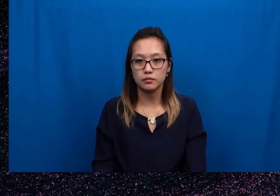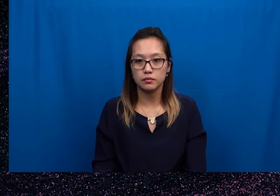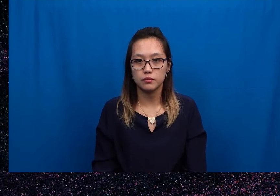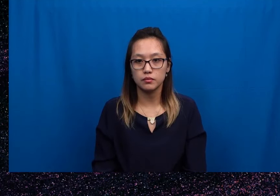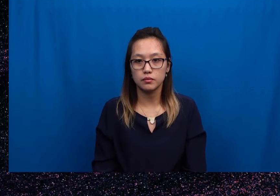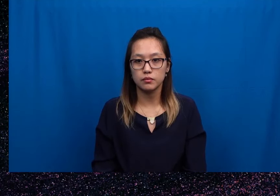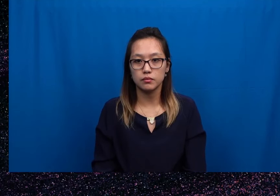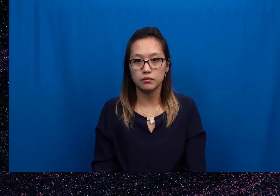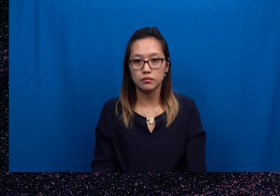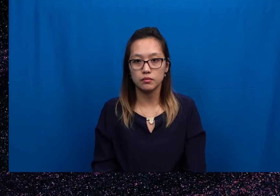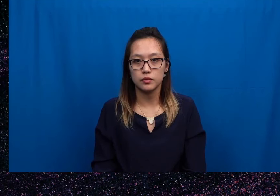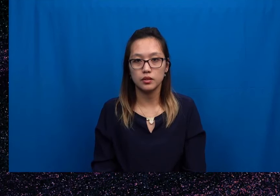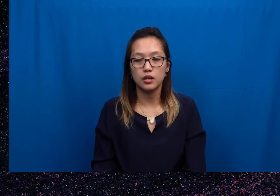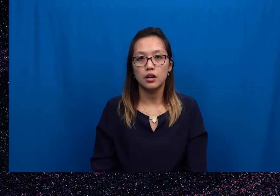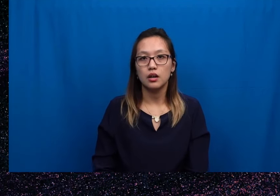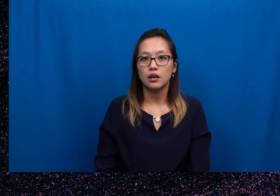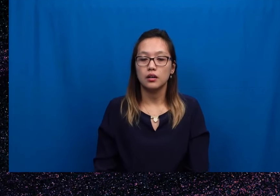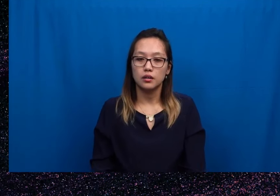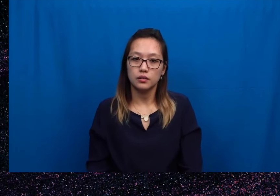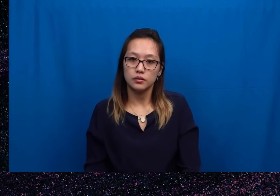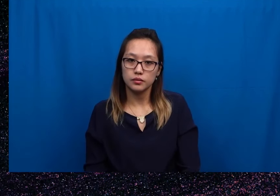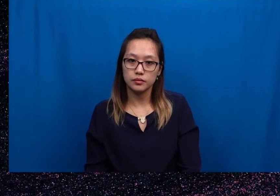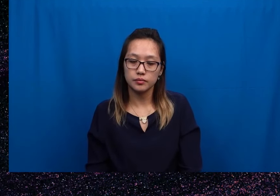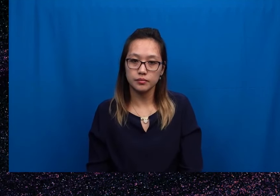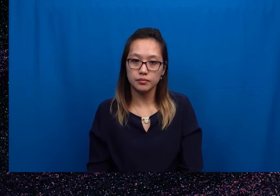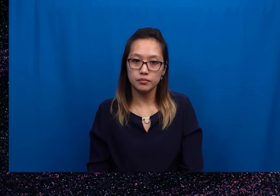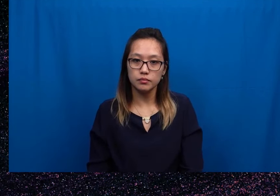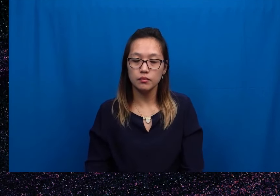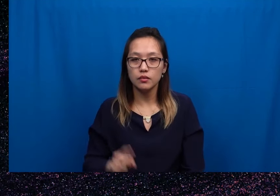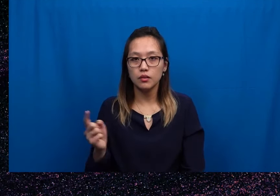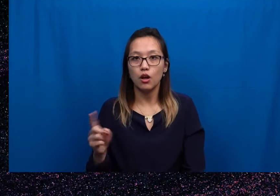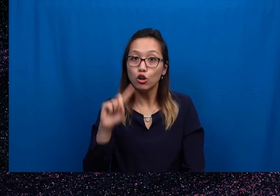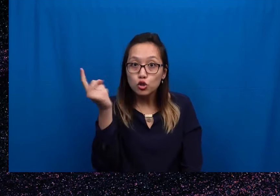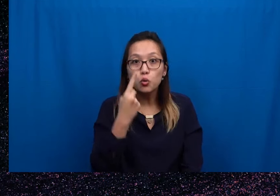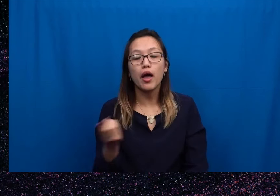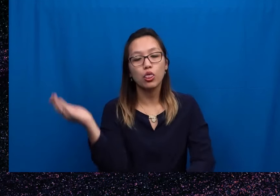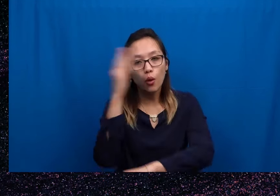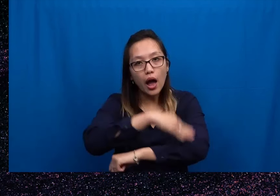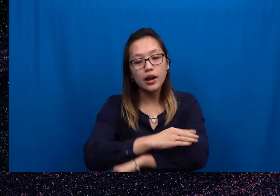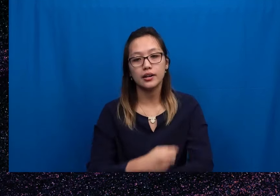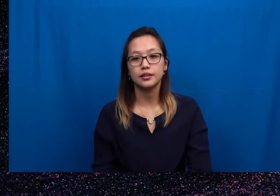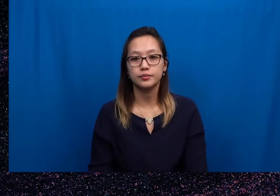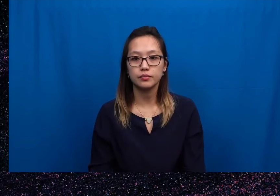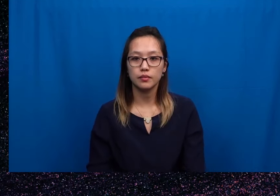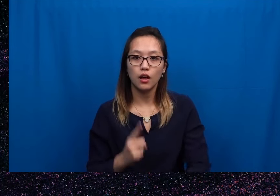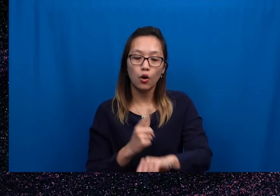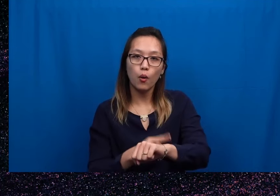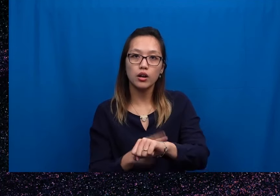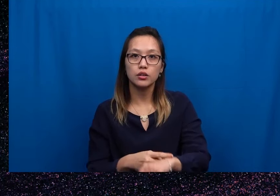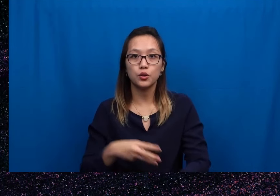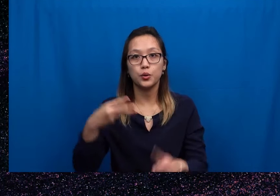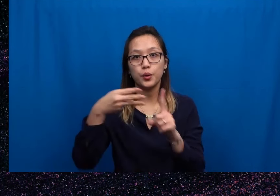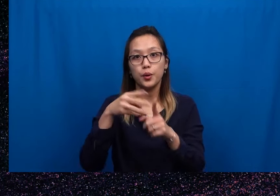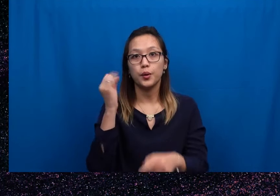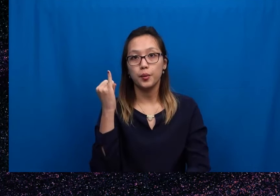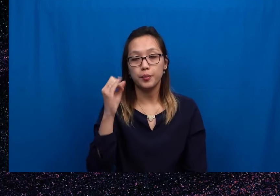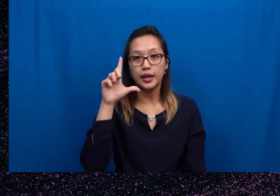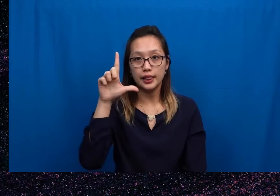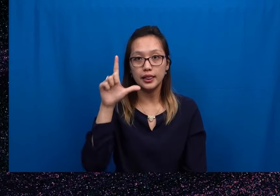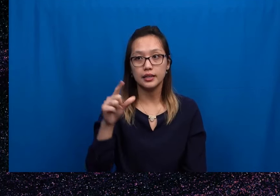dan ketidakpastian. Satu hari, ketika Bill Gaither bersama dengan